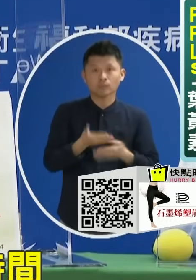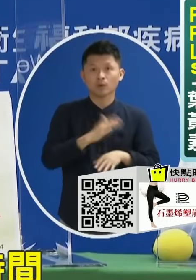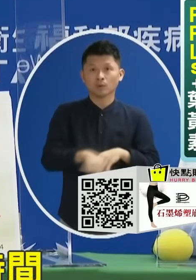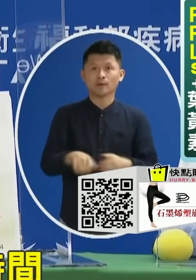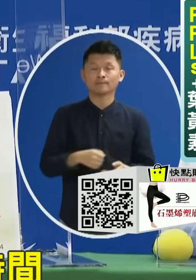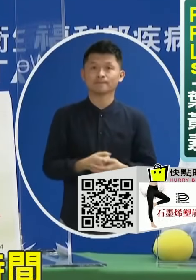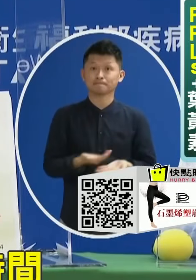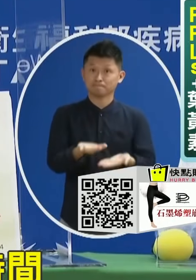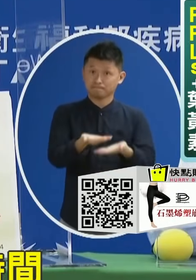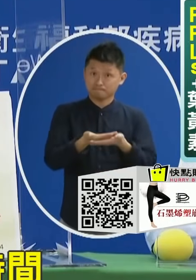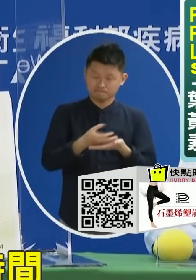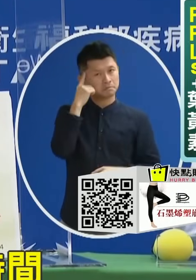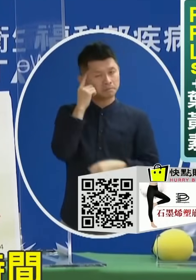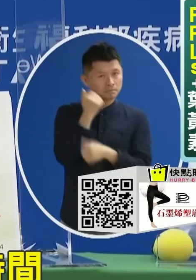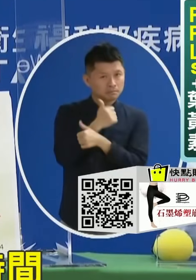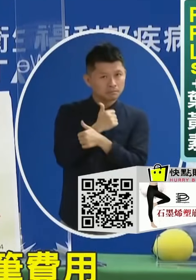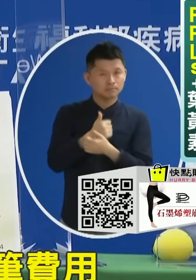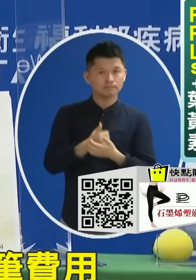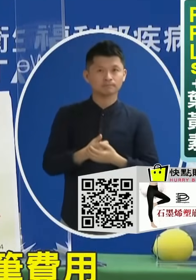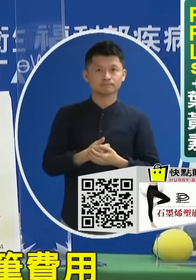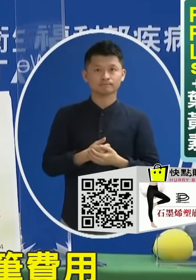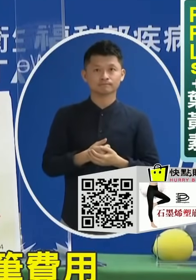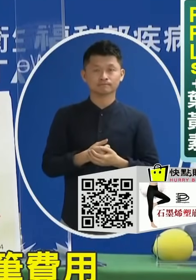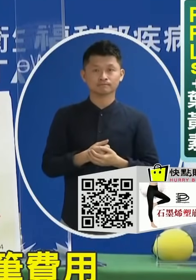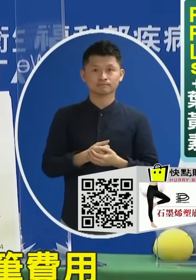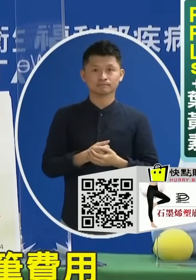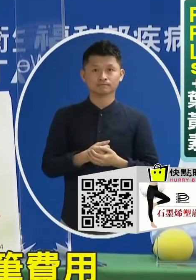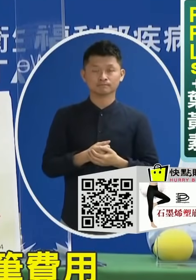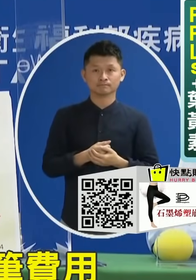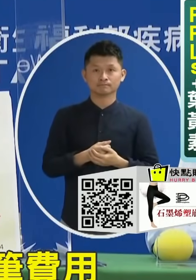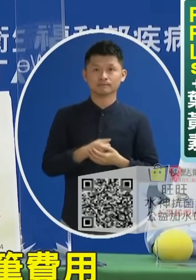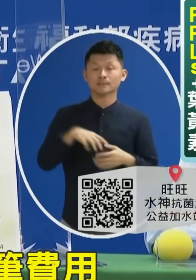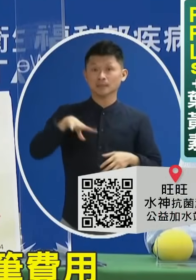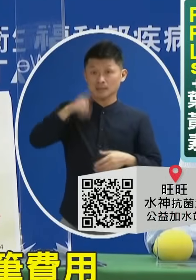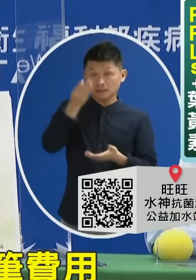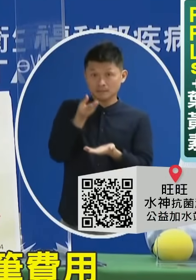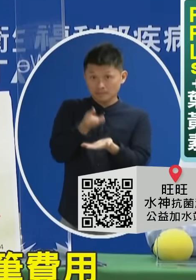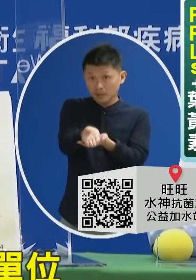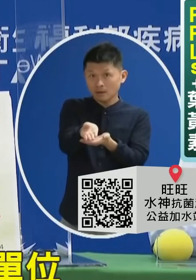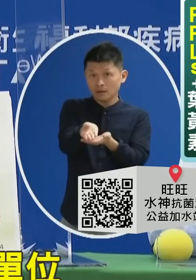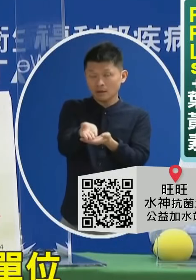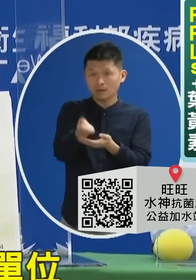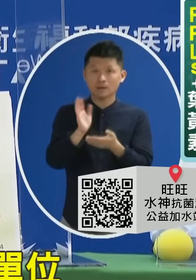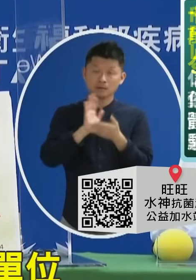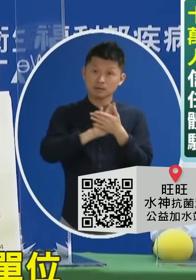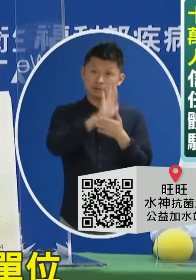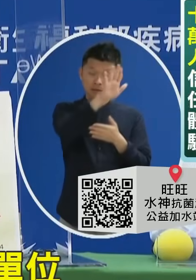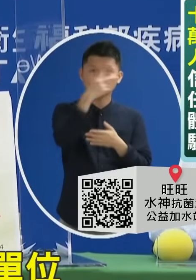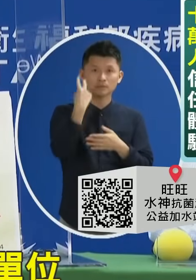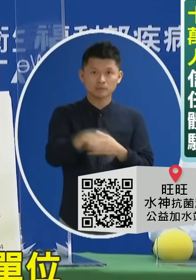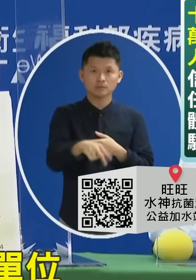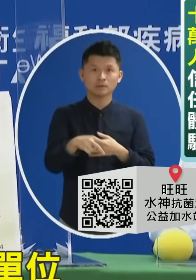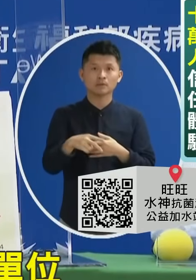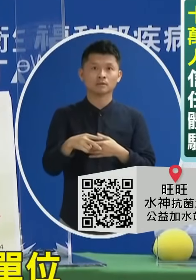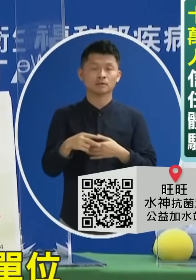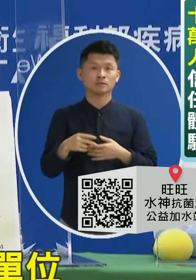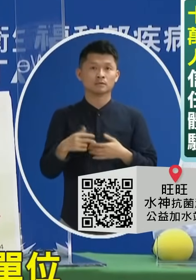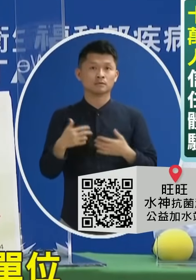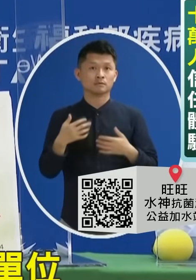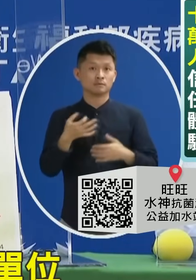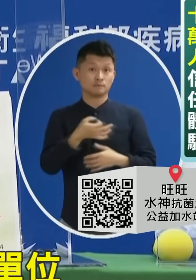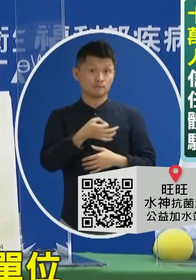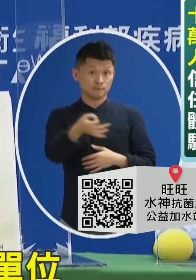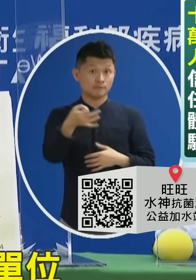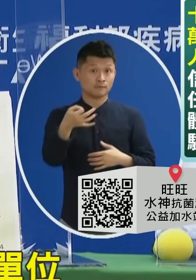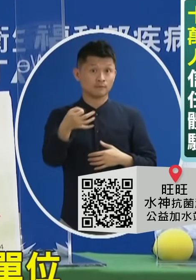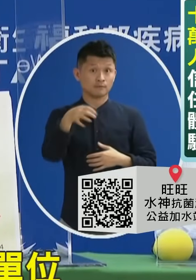受理可能会一段时间。不管怎么样，我们再先付这一笔费用啊，那未来哈再由相关付费